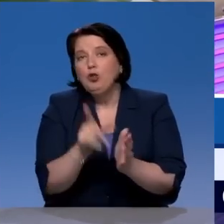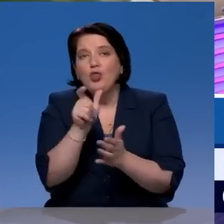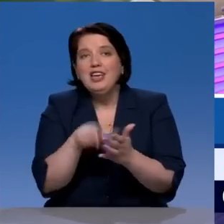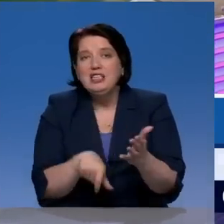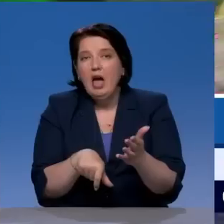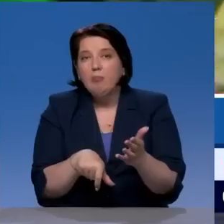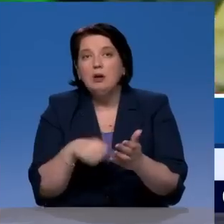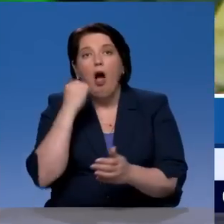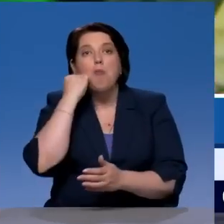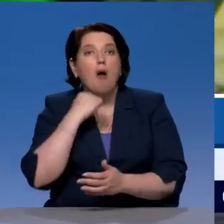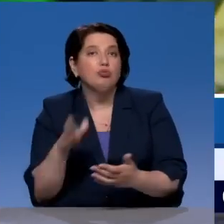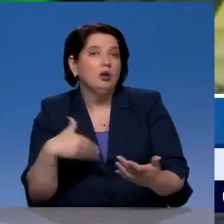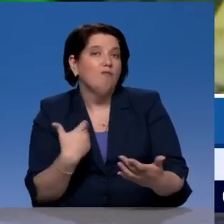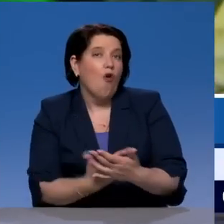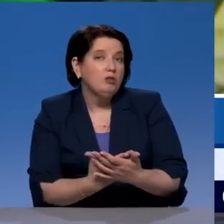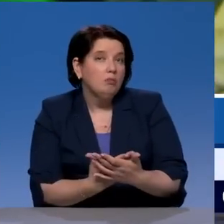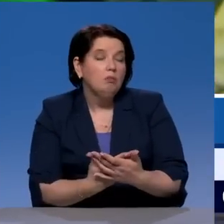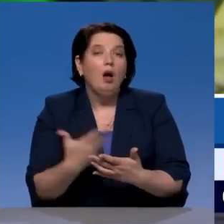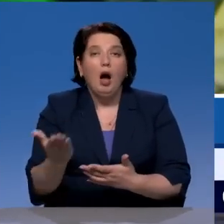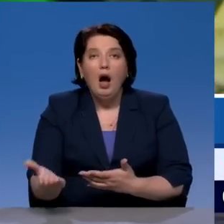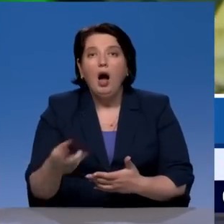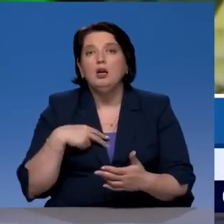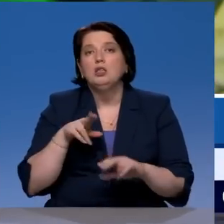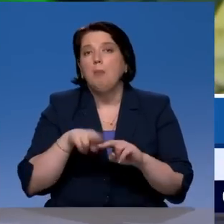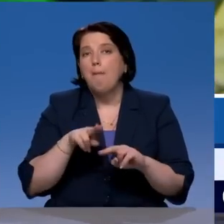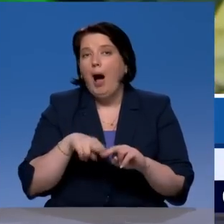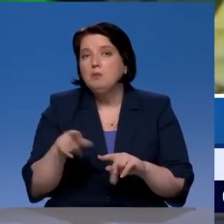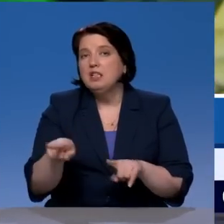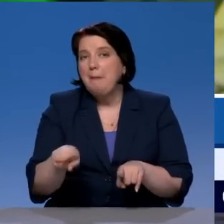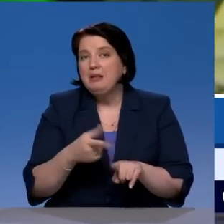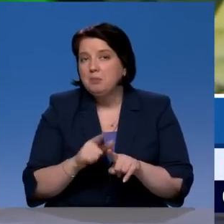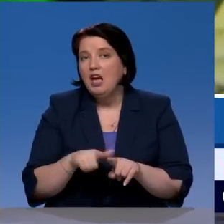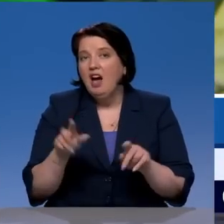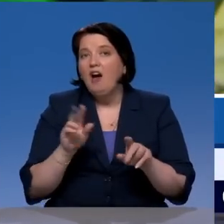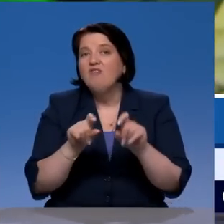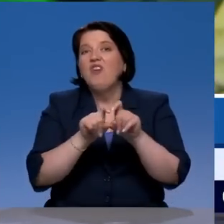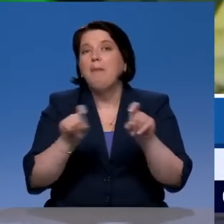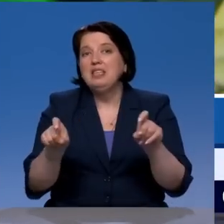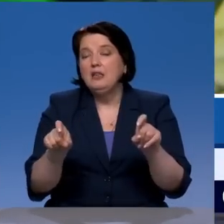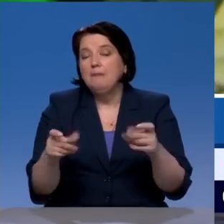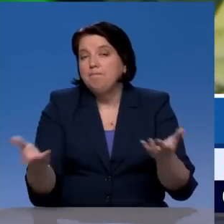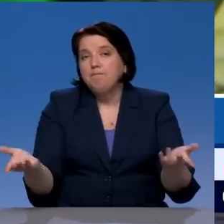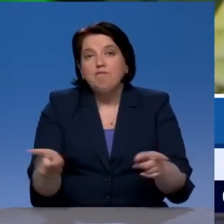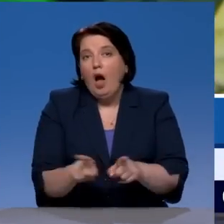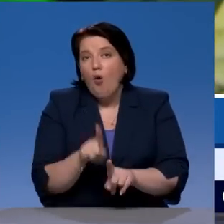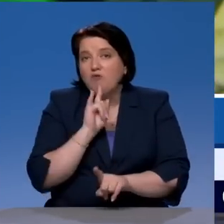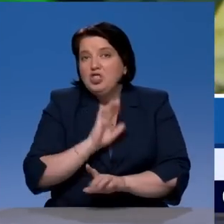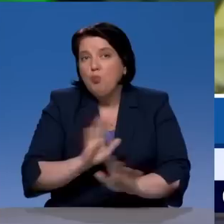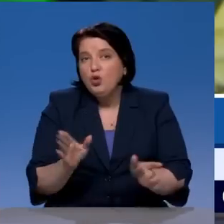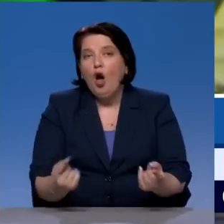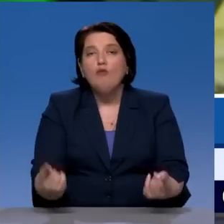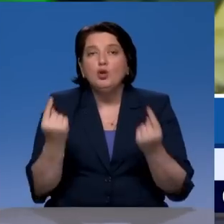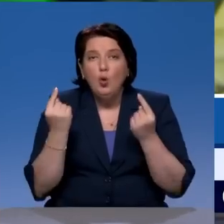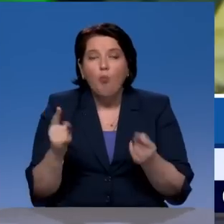показать паспорт, а в аптеке, которая связана единой системой, это может отобразиться. Но это в крупных центрах, крупных